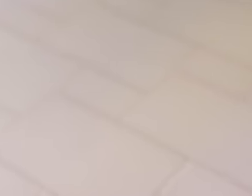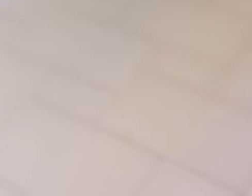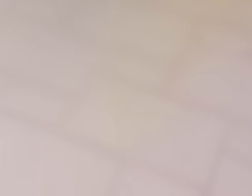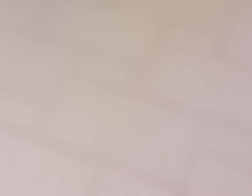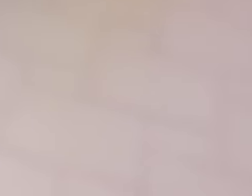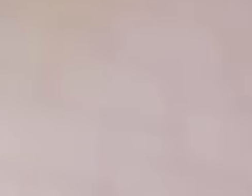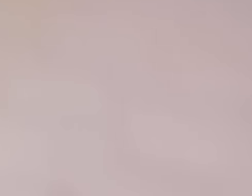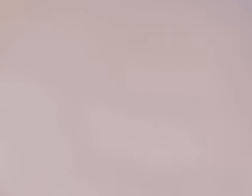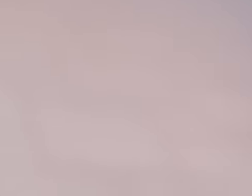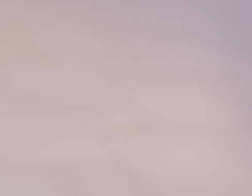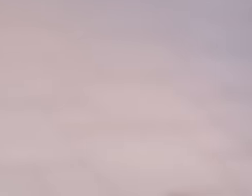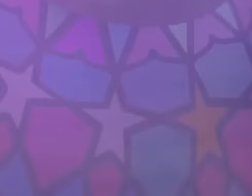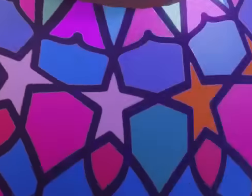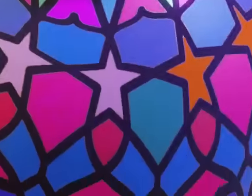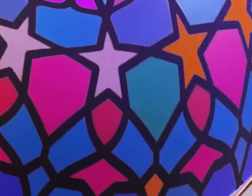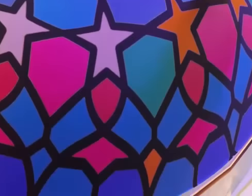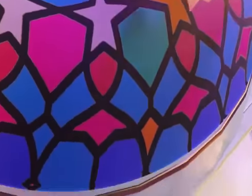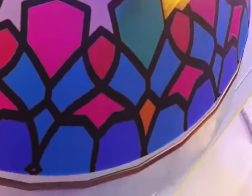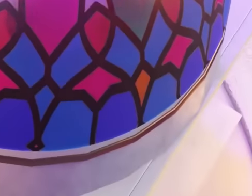hujjatai